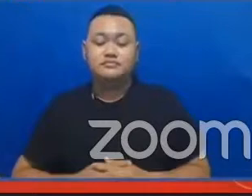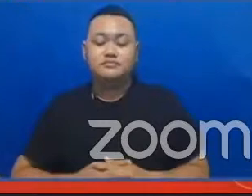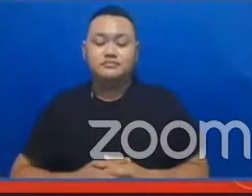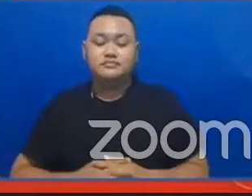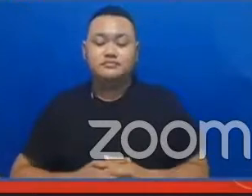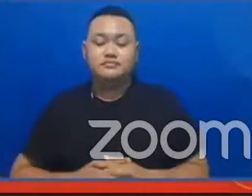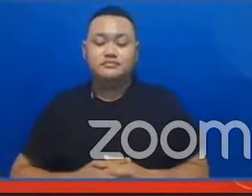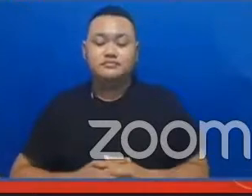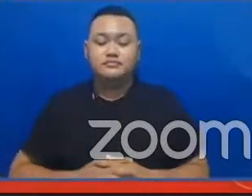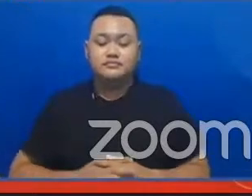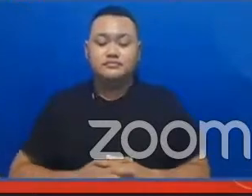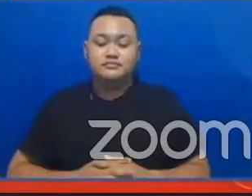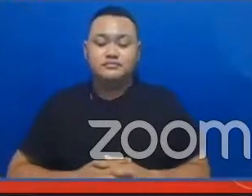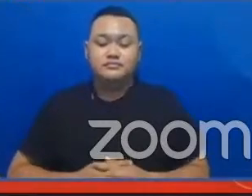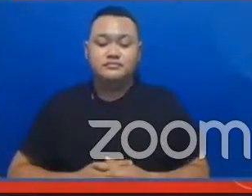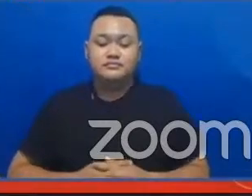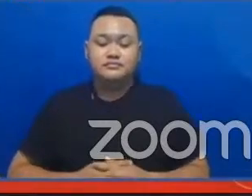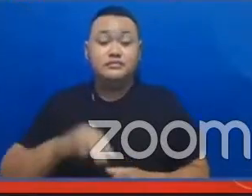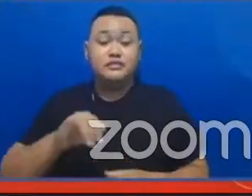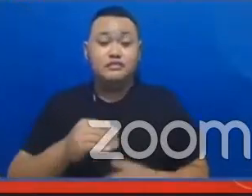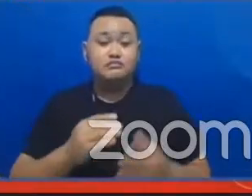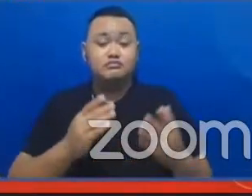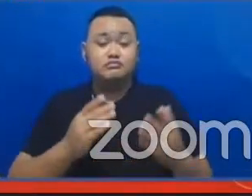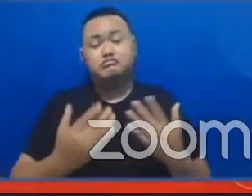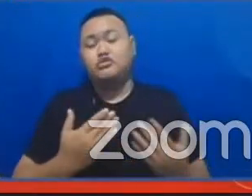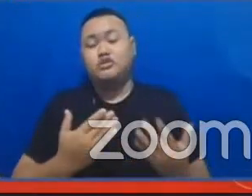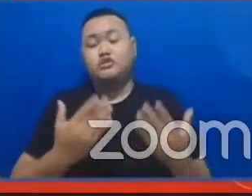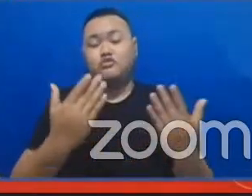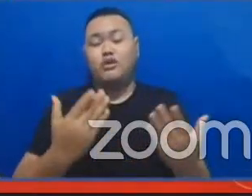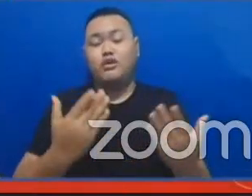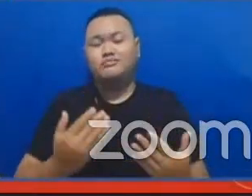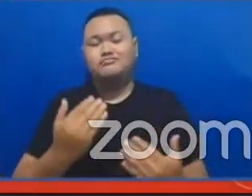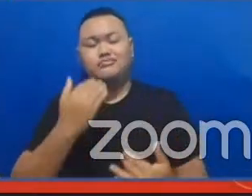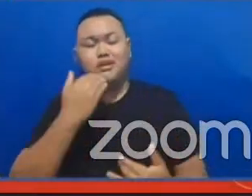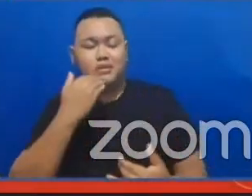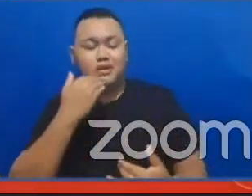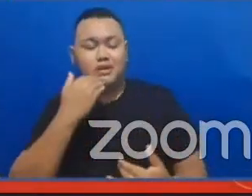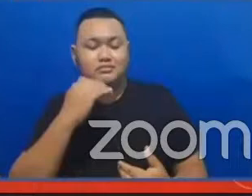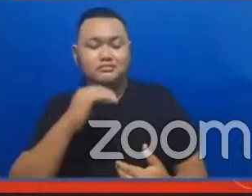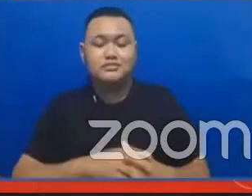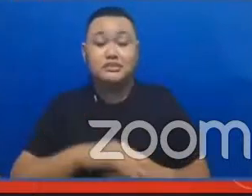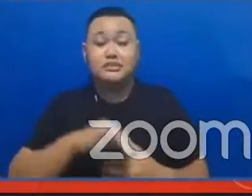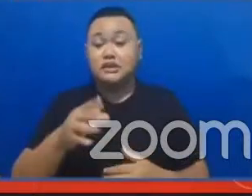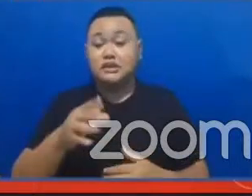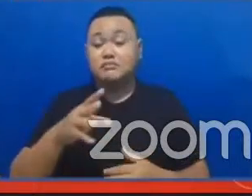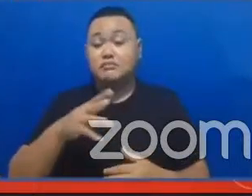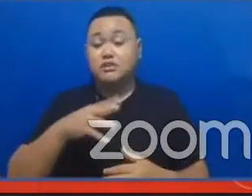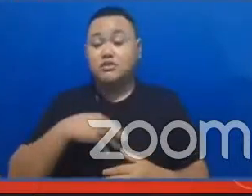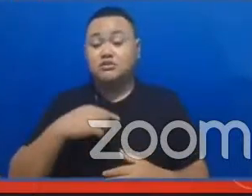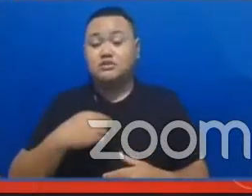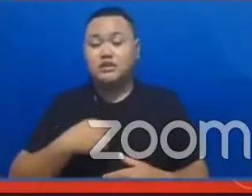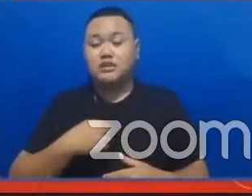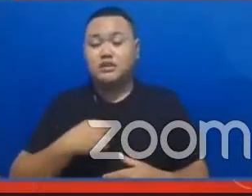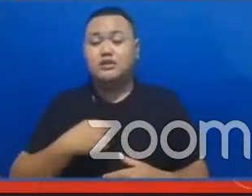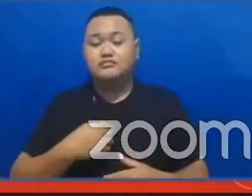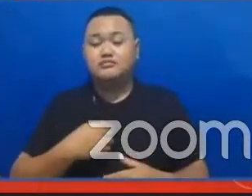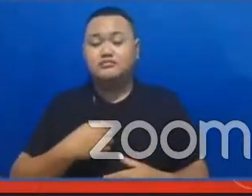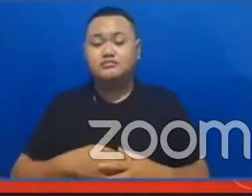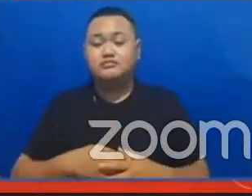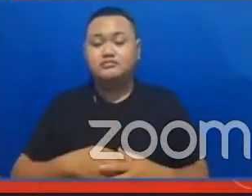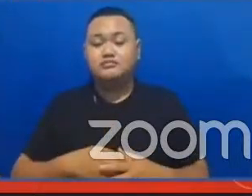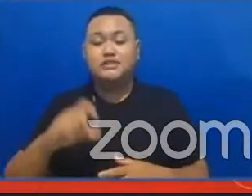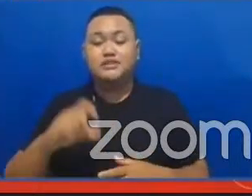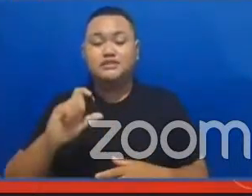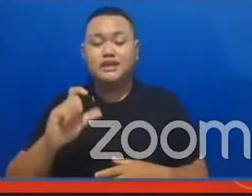sama dengan kita menggunakan aplikasi yang lebih berat. Oleh karena itu, saya kira salah satu cara yang